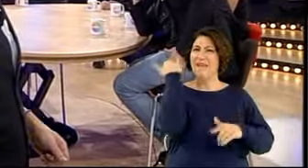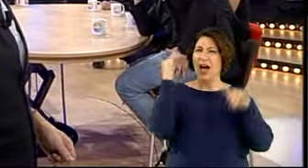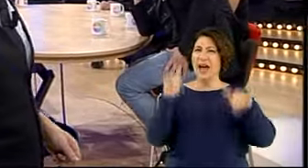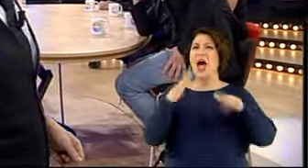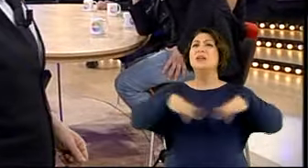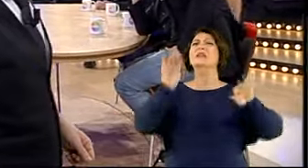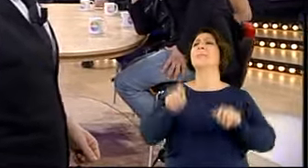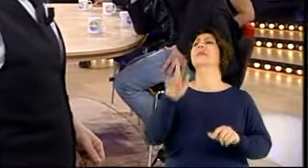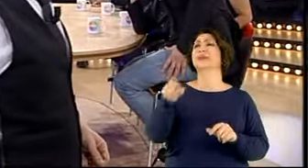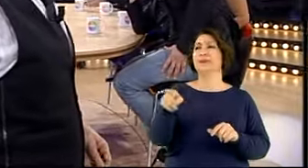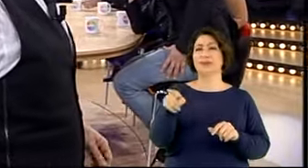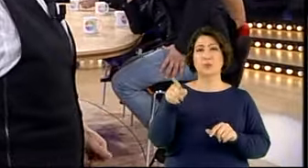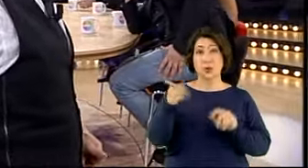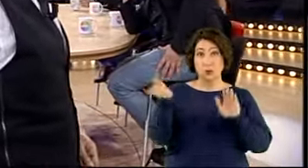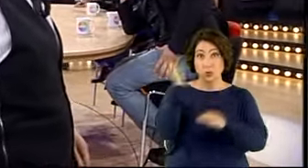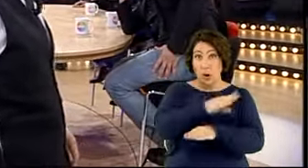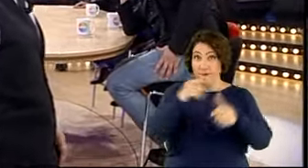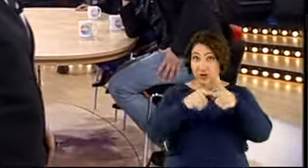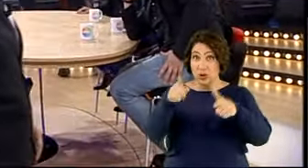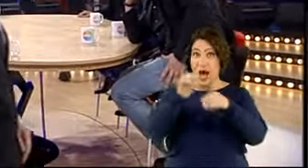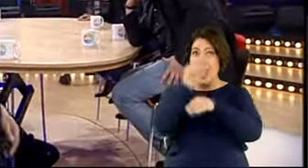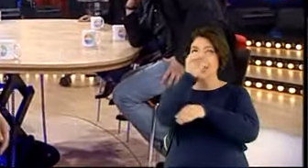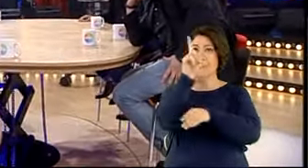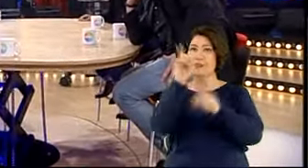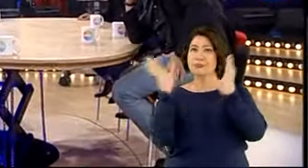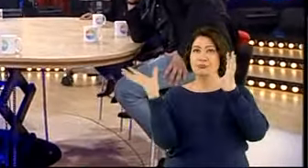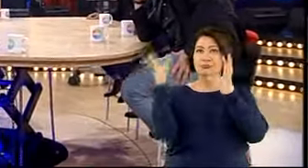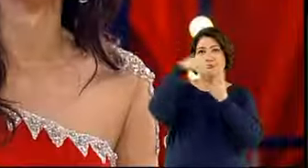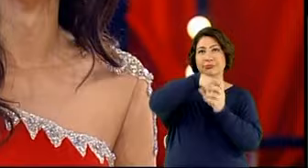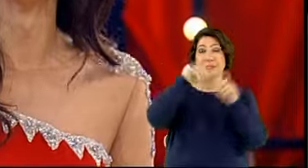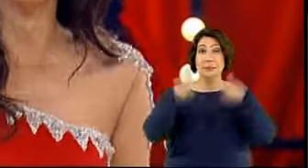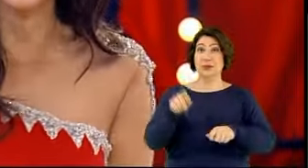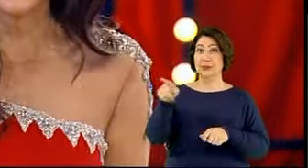de hazırlamamıştınız. Bundan sonra Fatoş'un hayatından bir kolaj.